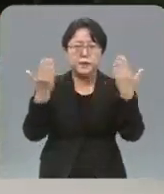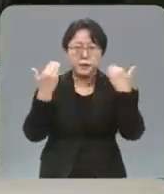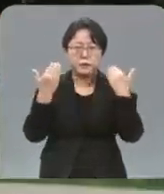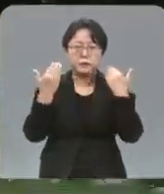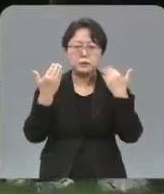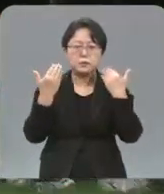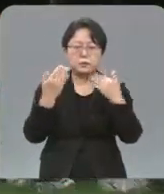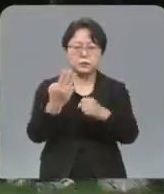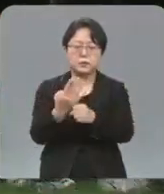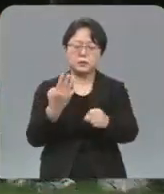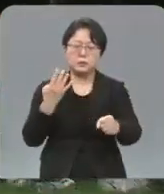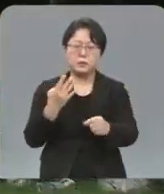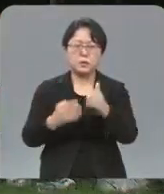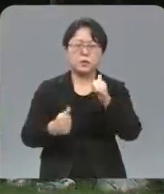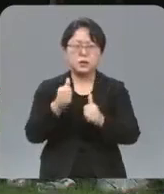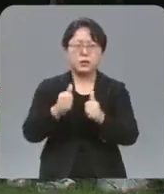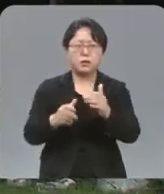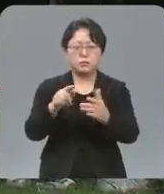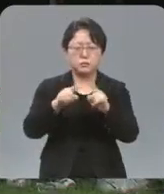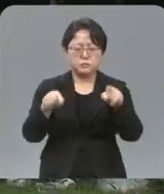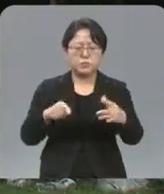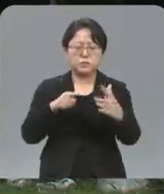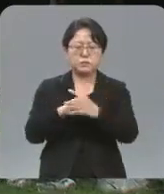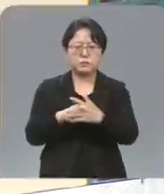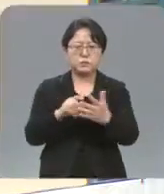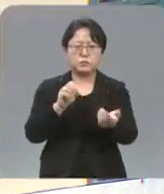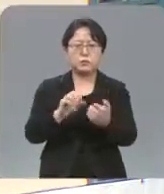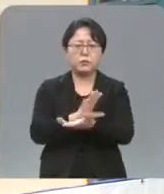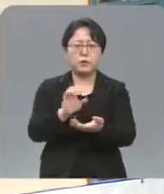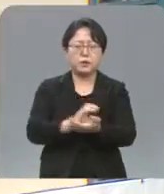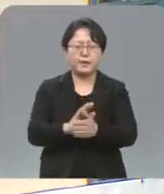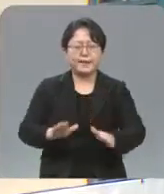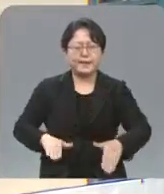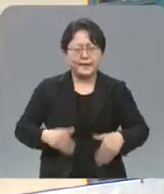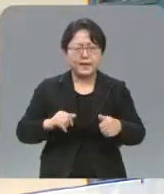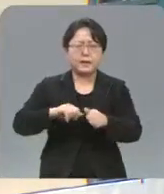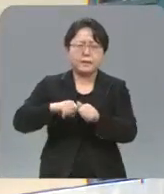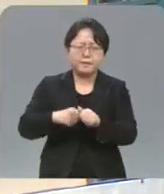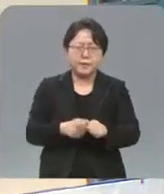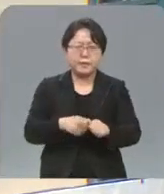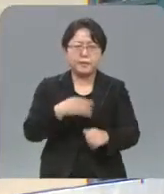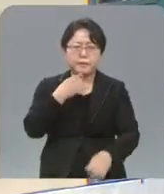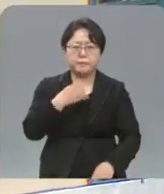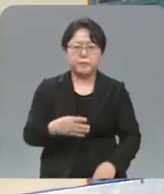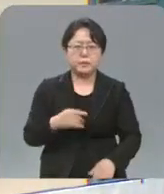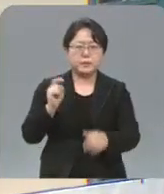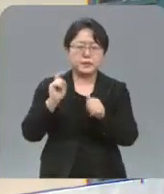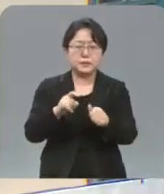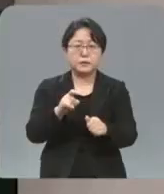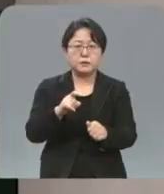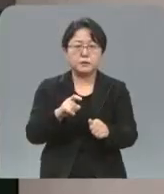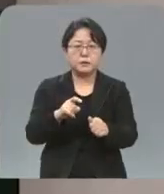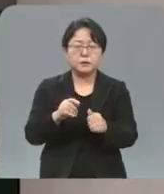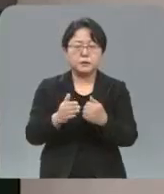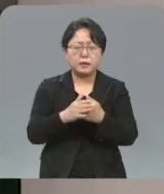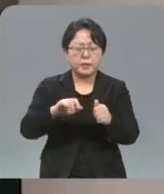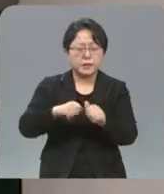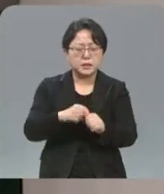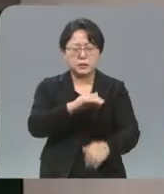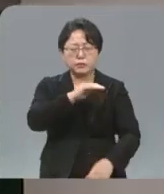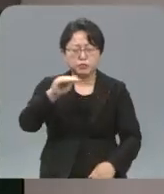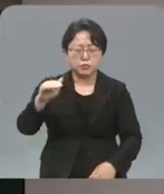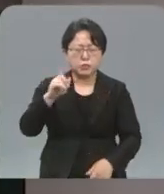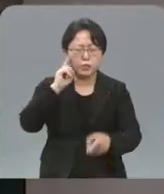학교는 4년 전에도 시험지 유출로 무리를 빚고도 솜방망이 징계에 그쳤다는 지적이 있었던 만큼 징계